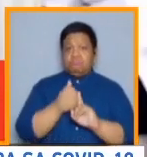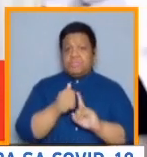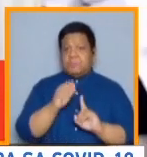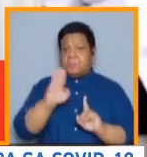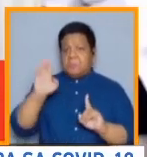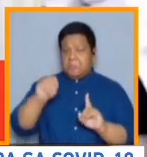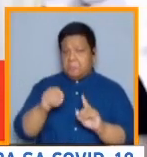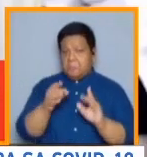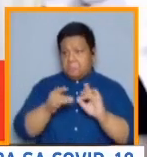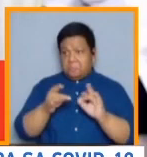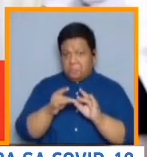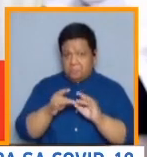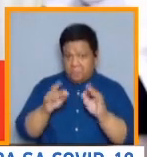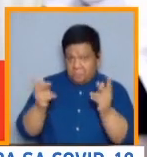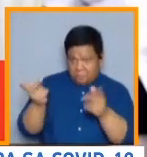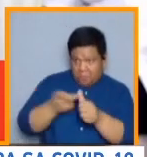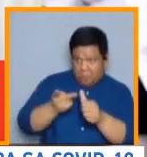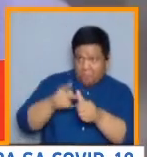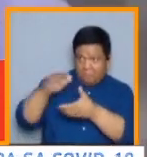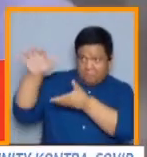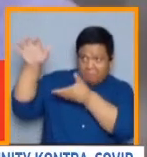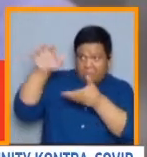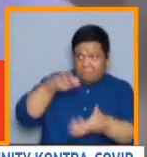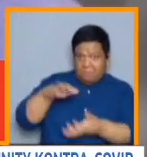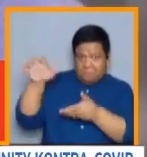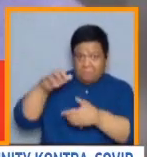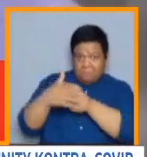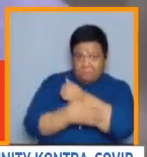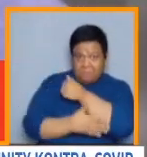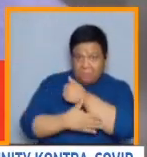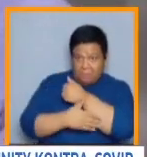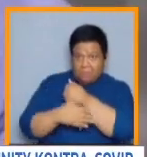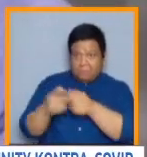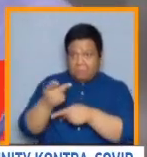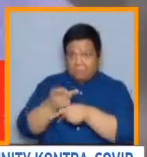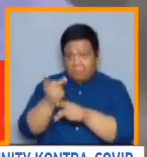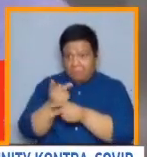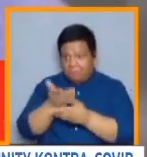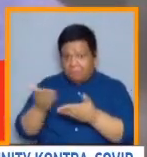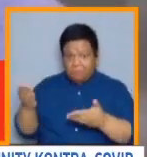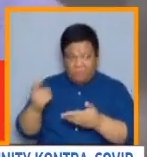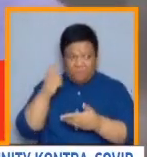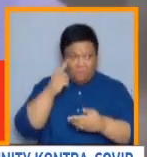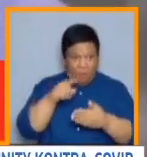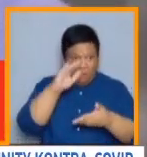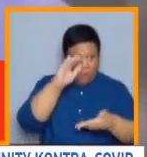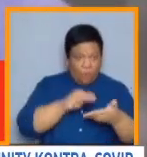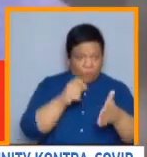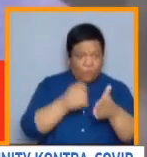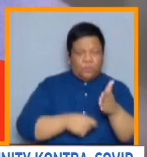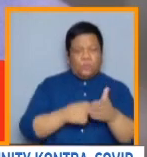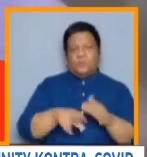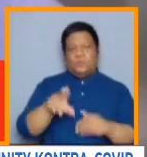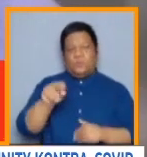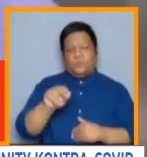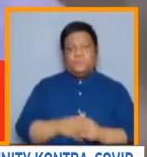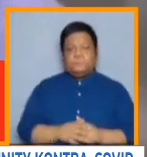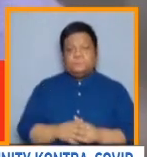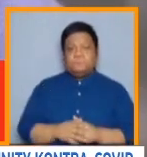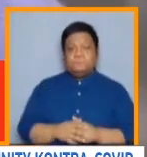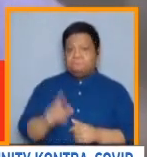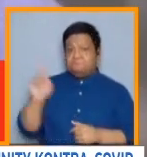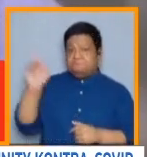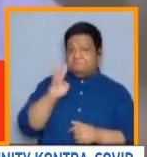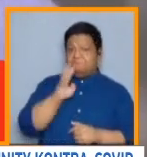ang presyo ng bilihin. Mas madaling commit sa importation kaysa sa yung tama nilang trabaho. So that's